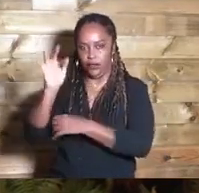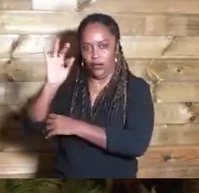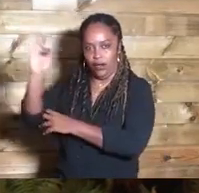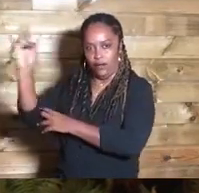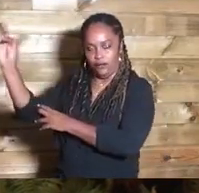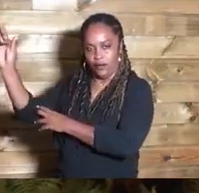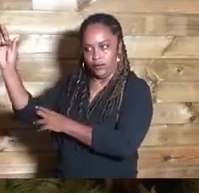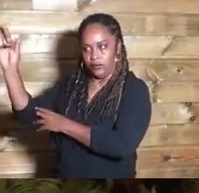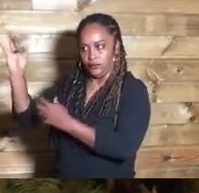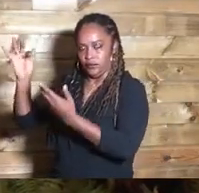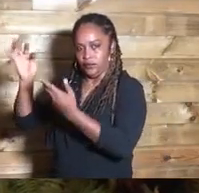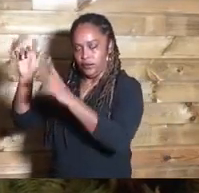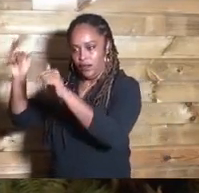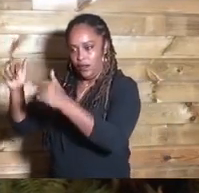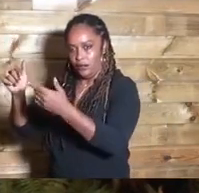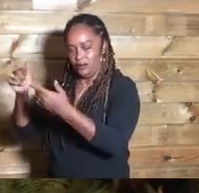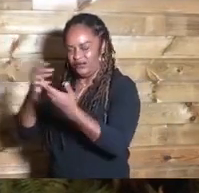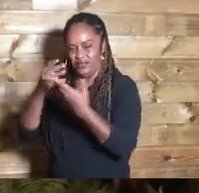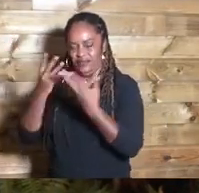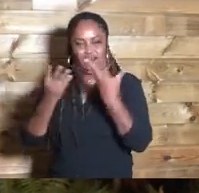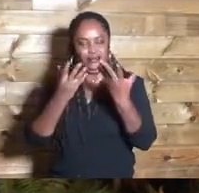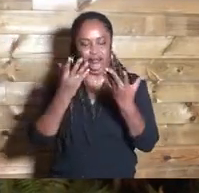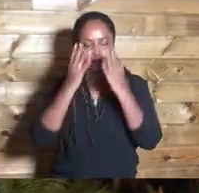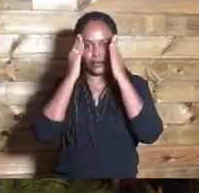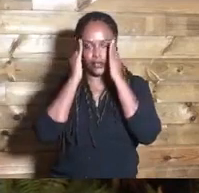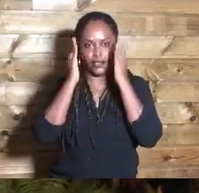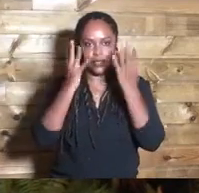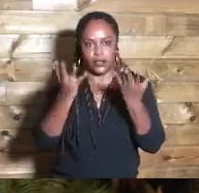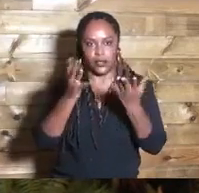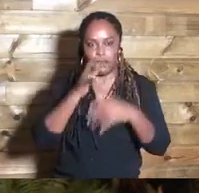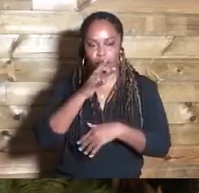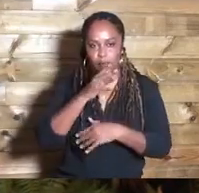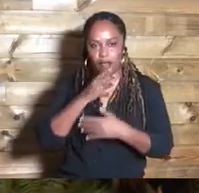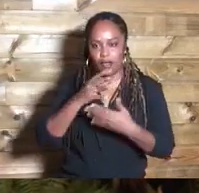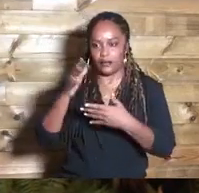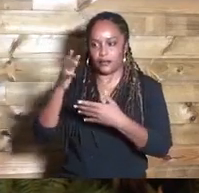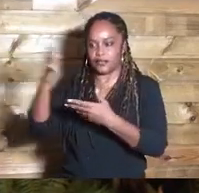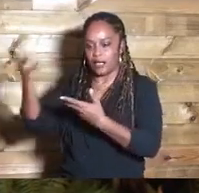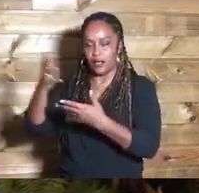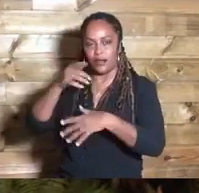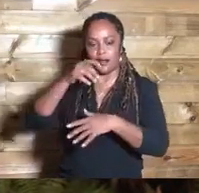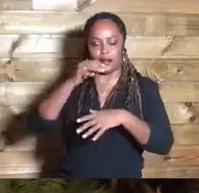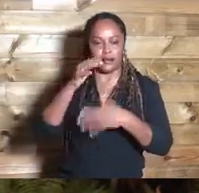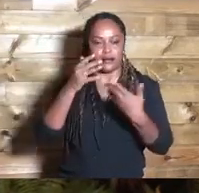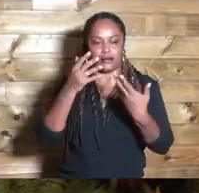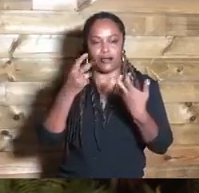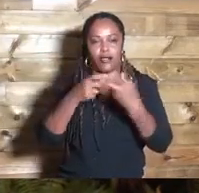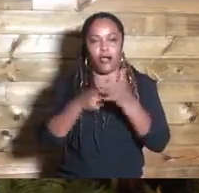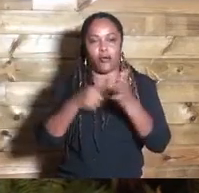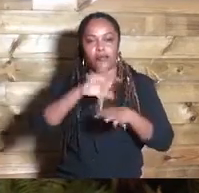venir voir à casa, est-ce que ça suffisamment impérieux? Que préfère la cadio, que peut pas te grand-mère, parce que ça pas suffisamment périlleux, ma préfère